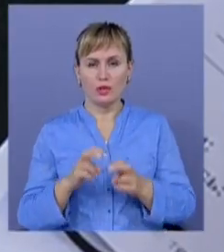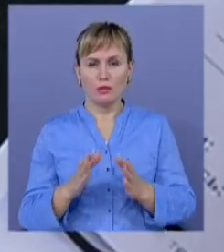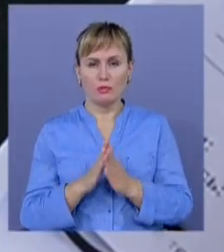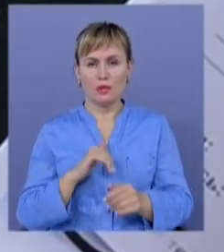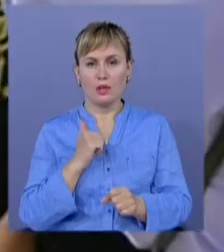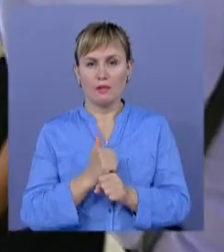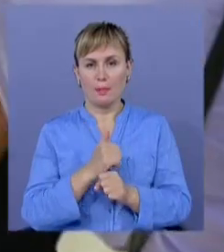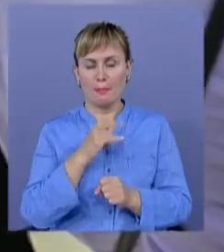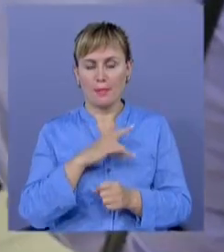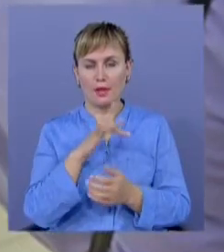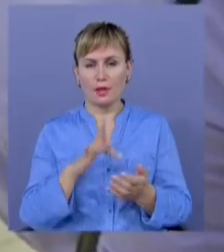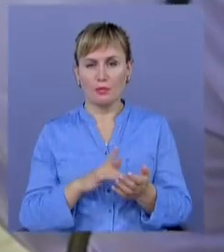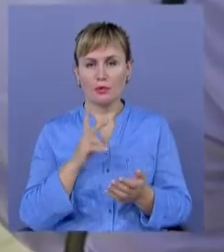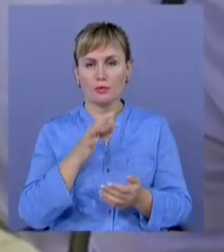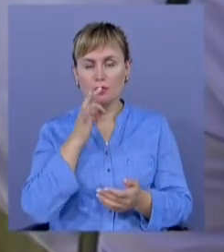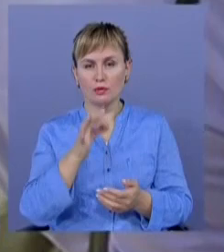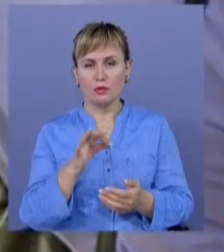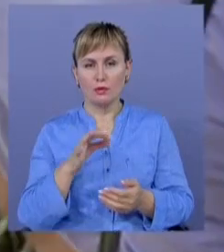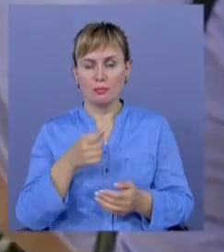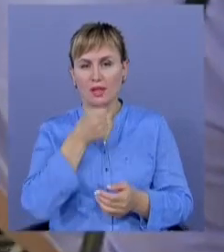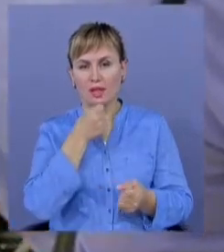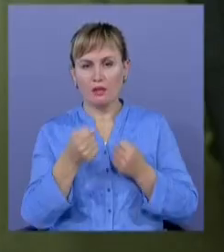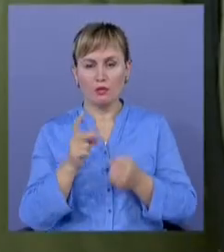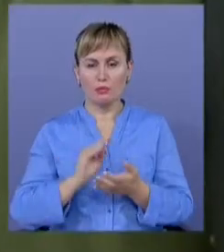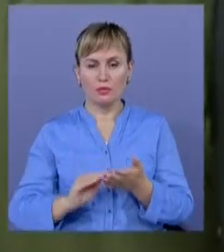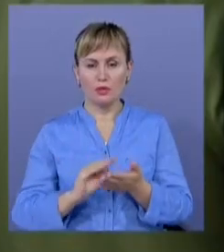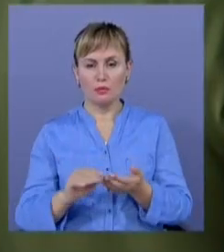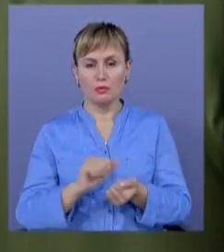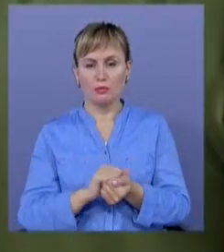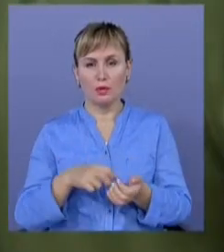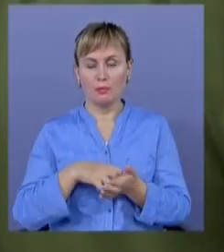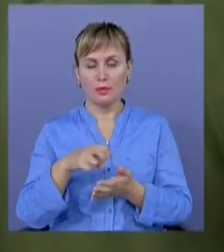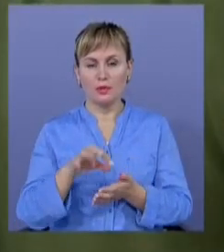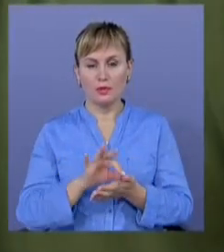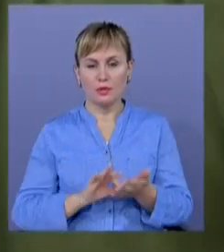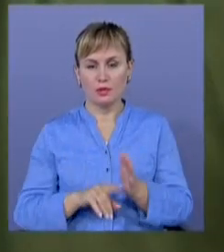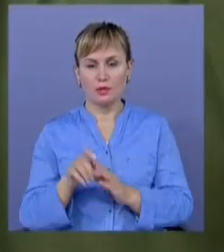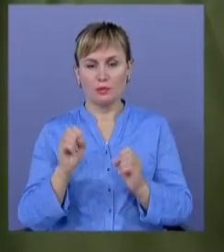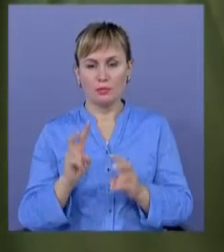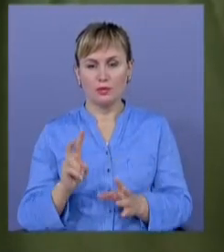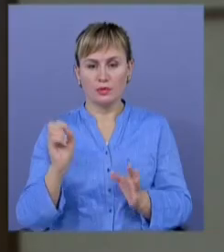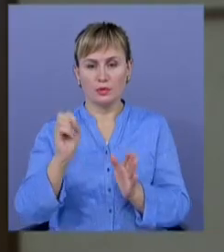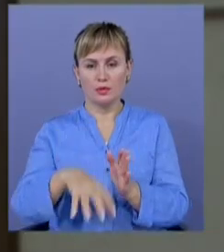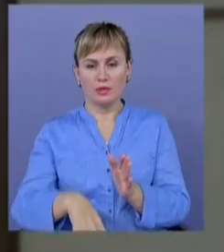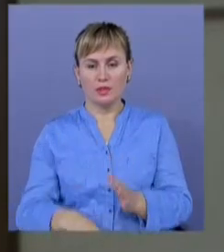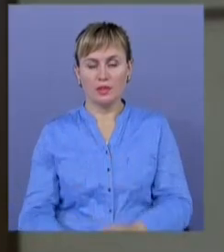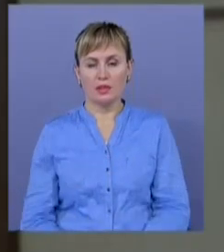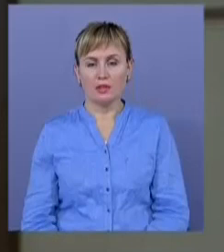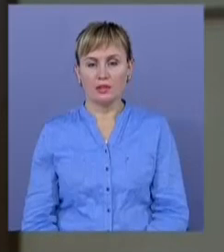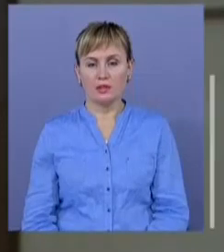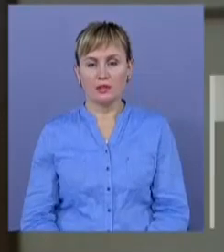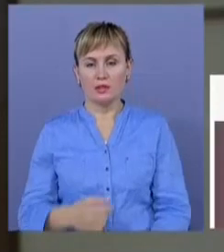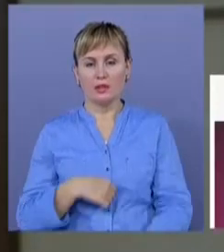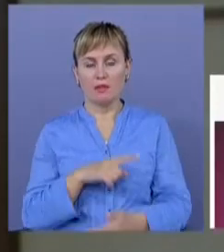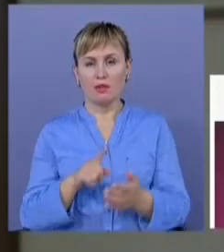главу мегаполиса. Кто-то озвучил проблему в микрофон, а кто писал на бумаге. Письма тут же забрасывали в специальную урну. Я задала вопрос